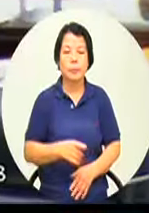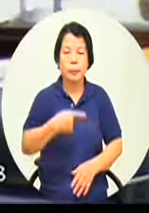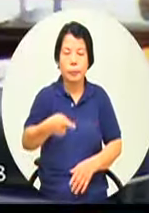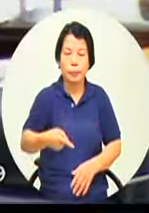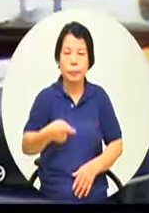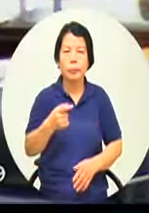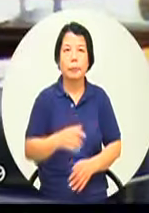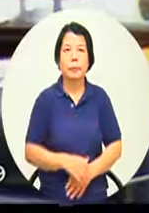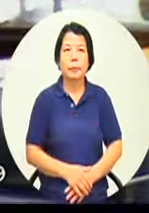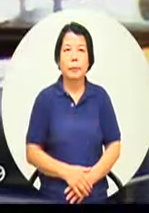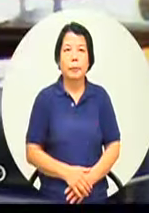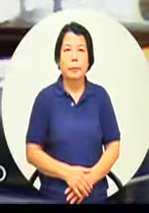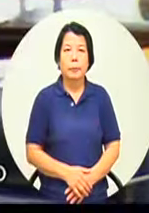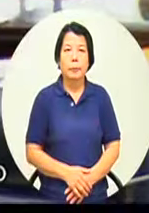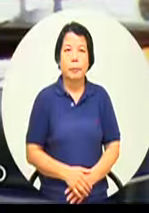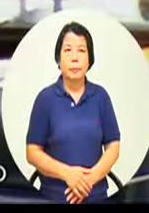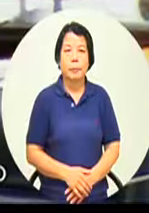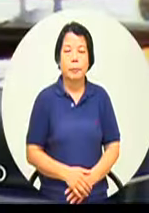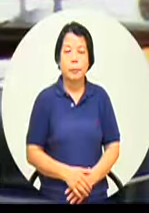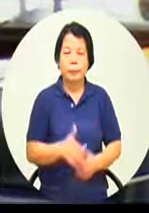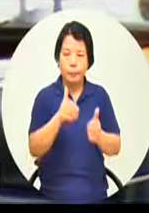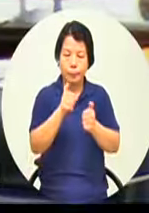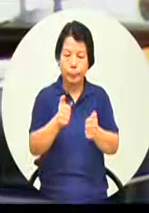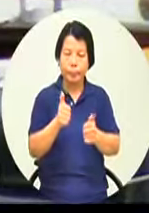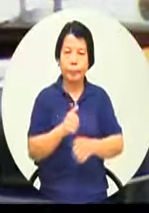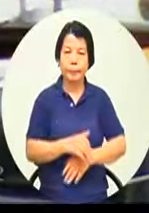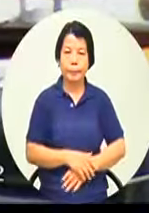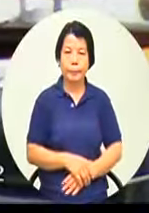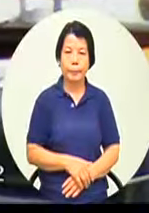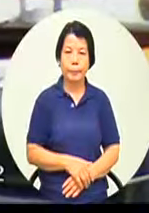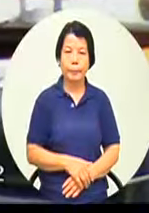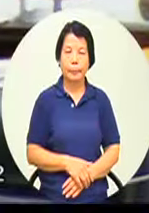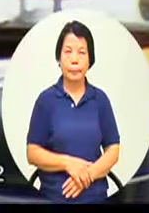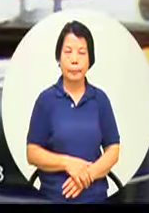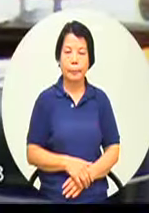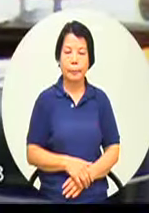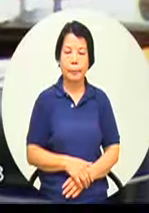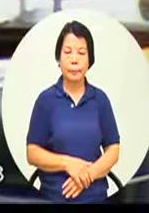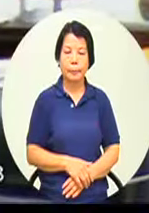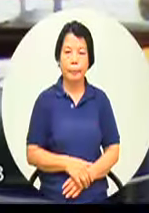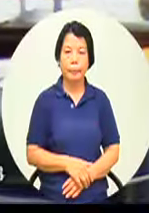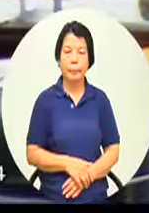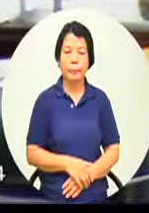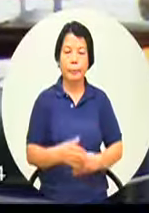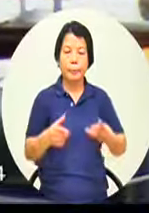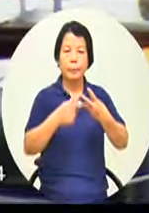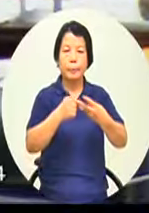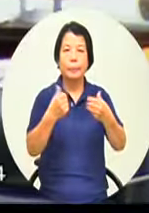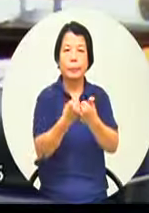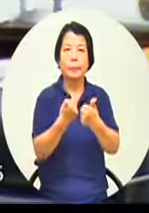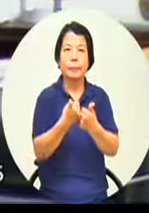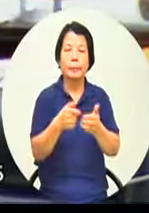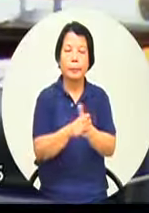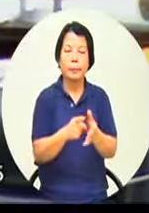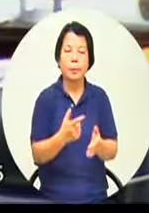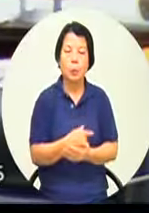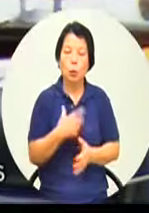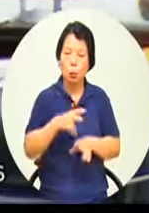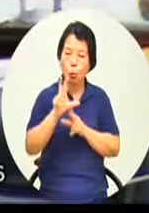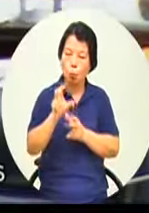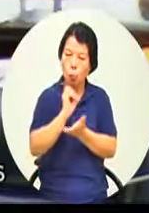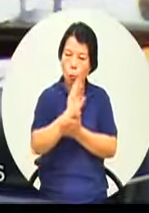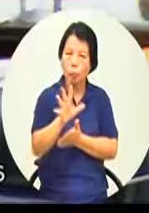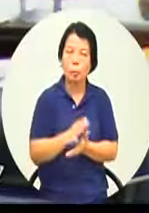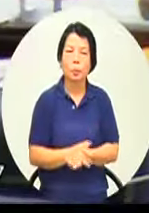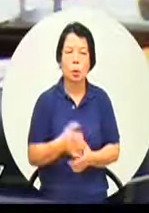要再感谢的是上个会期亚青有提到说，我们坦白说，我